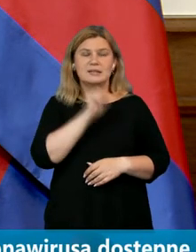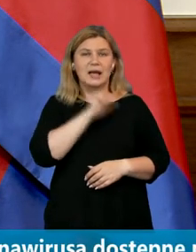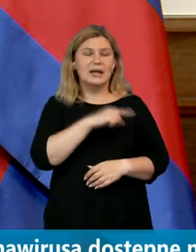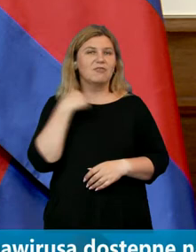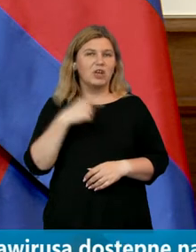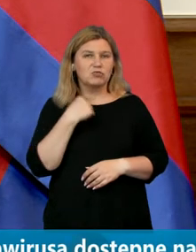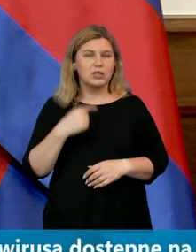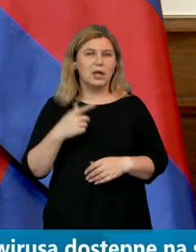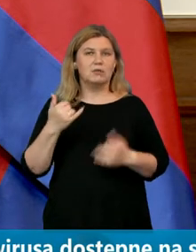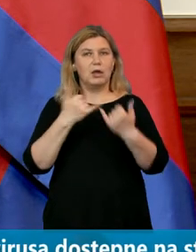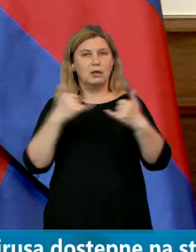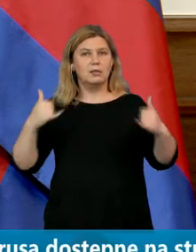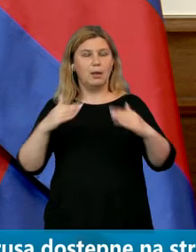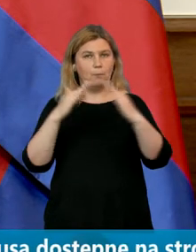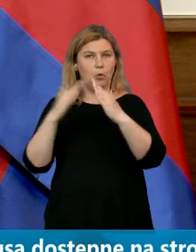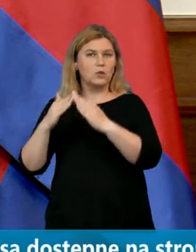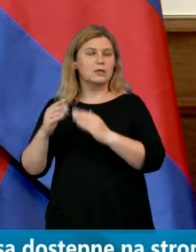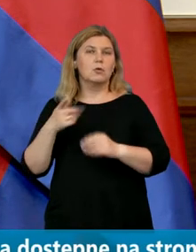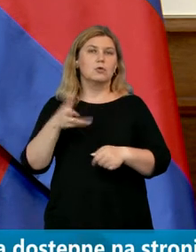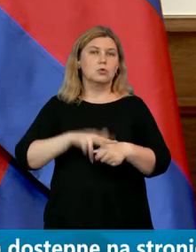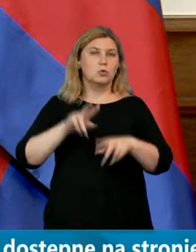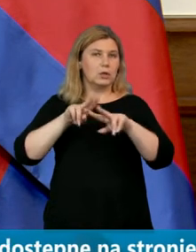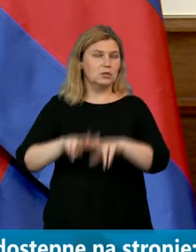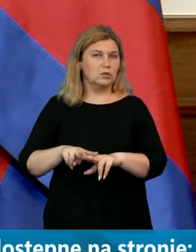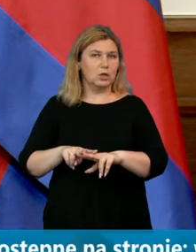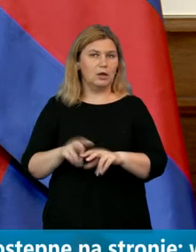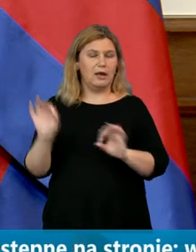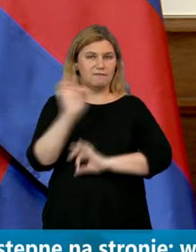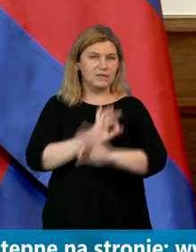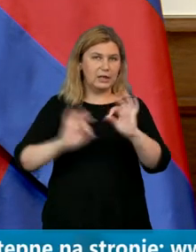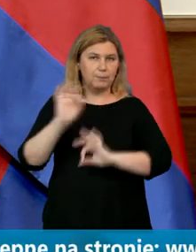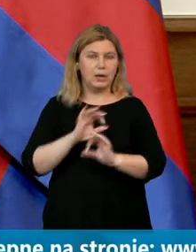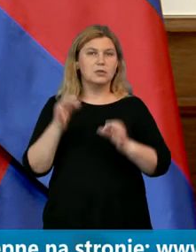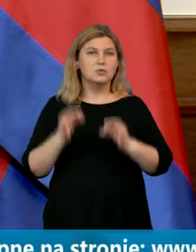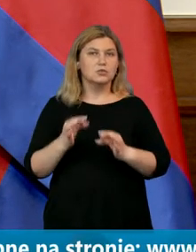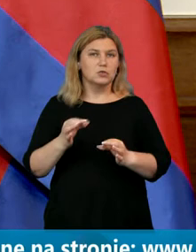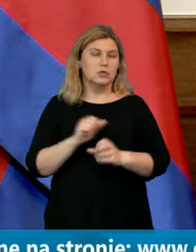parę innych jeszcze budynków mniejszych, które tam zostały wyremontowane i dzisiaj służą